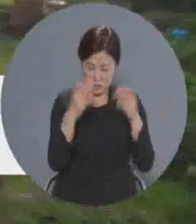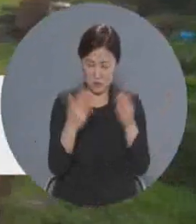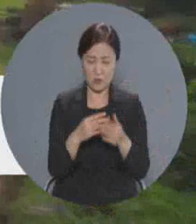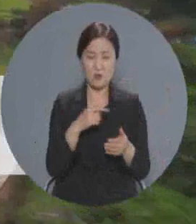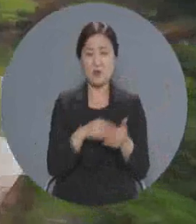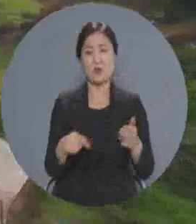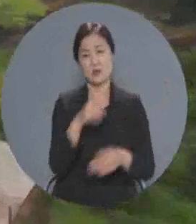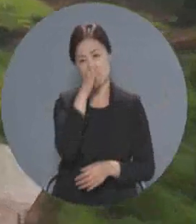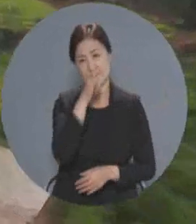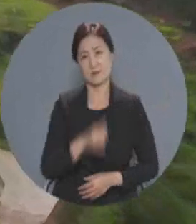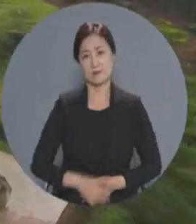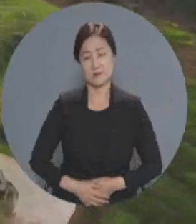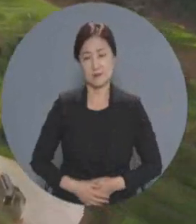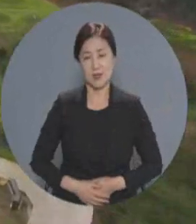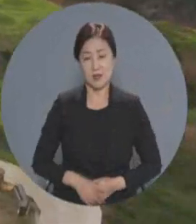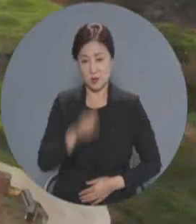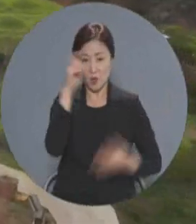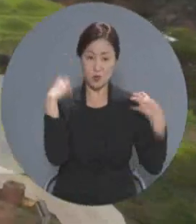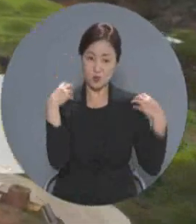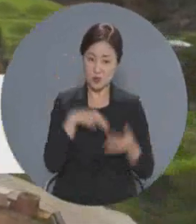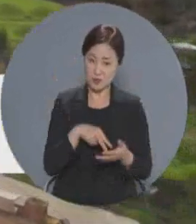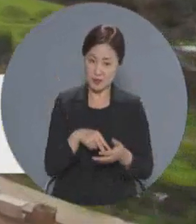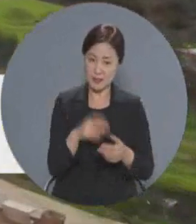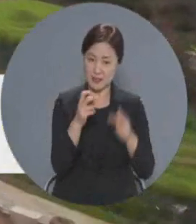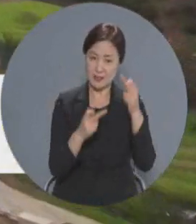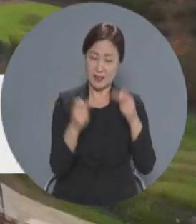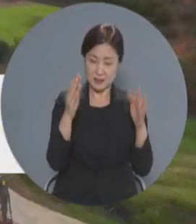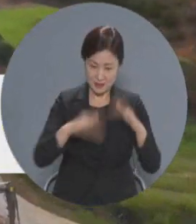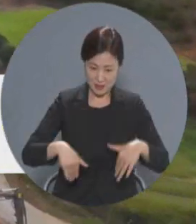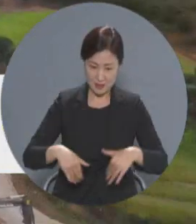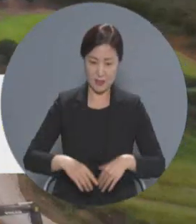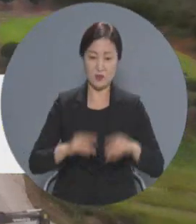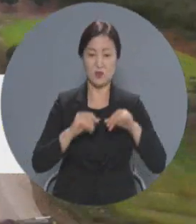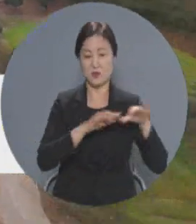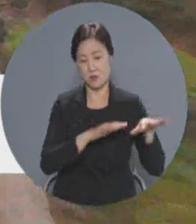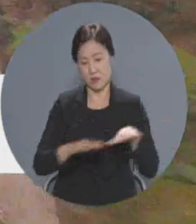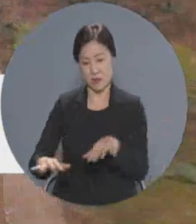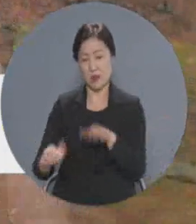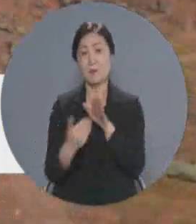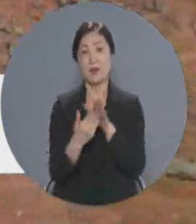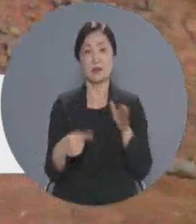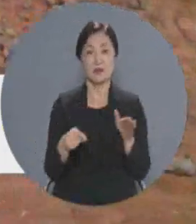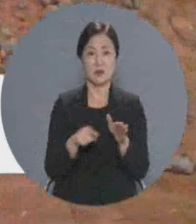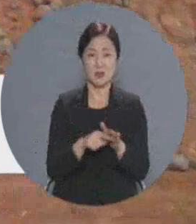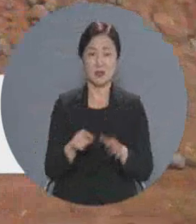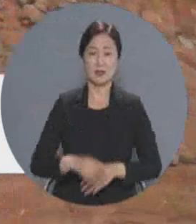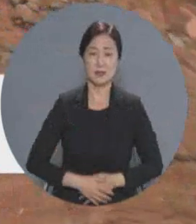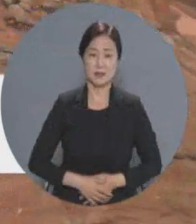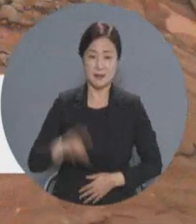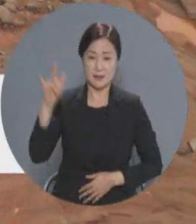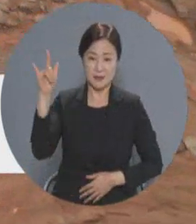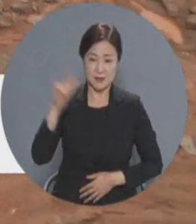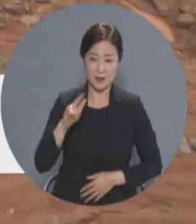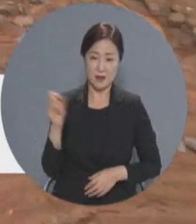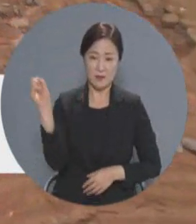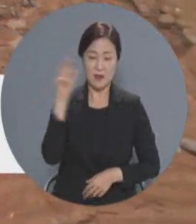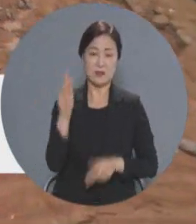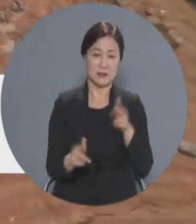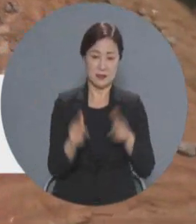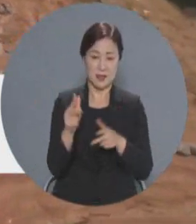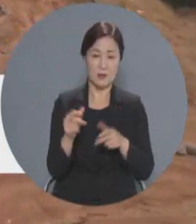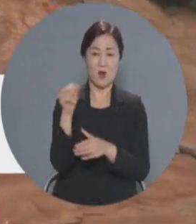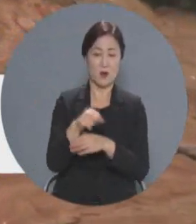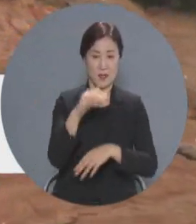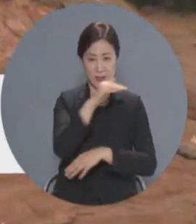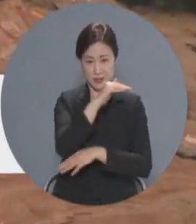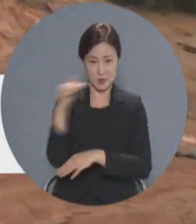거죠. 산업통상자원부는 이 같은 산사태나 토사 유출을 방지하기 위해 산지 태양광 발전 사업 허가 기준